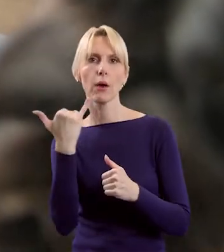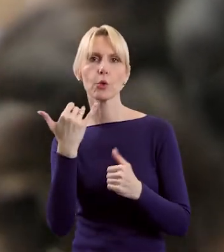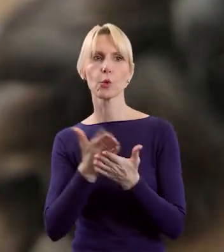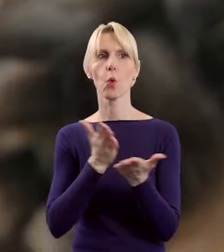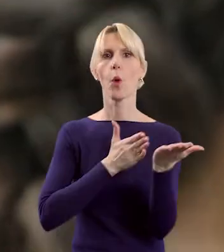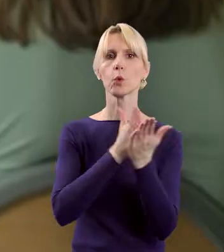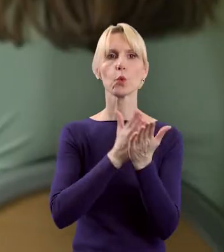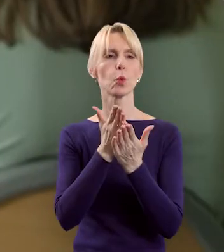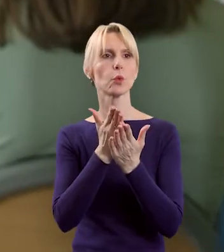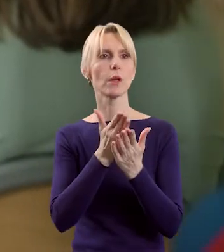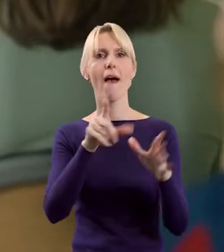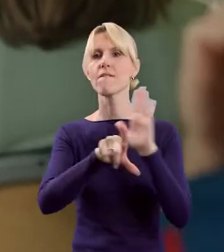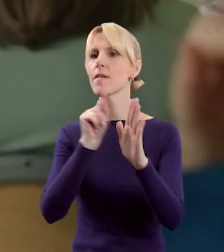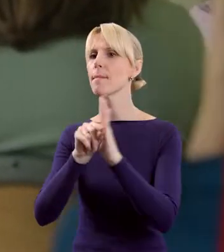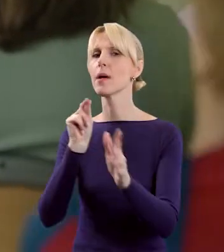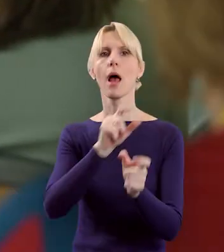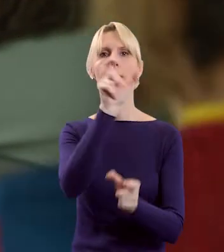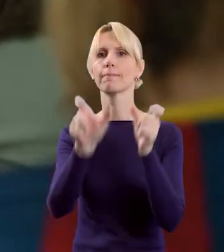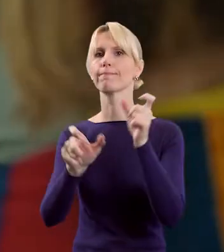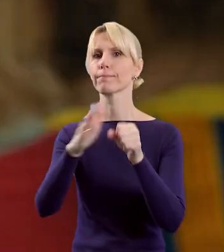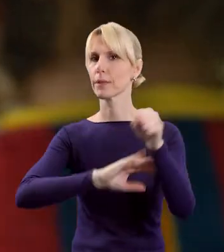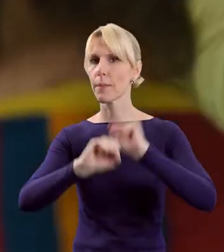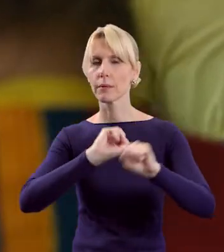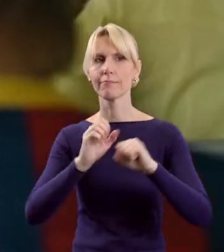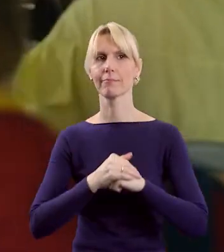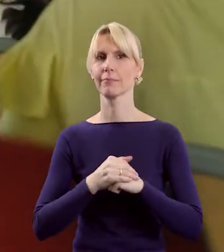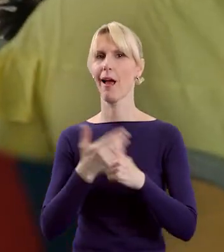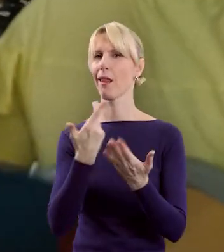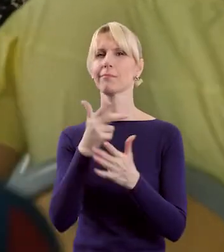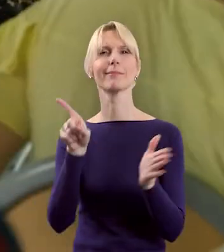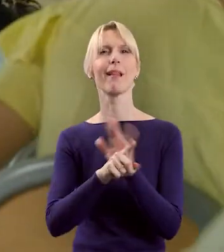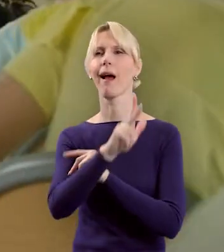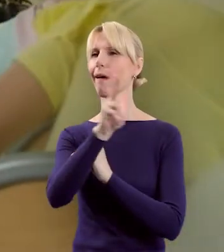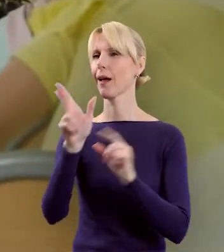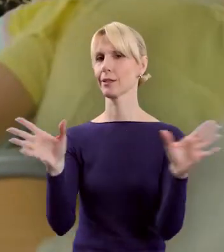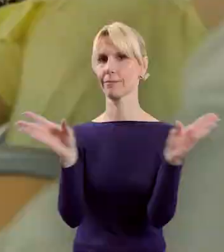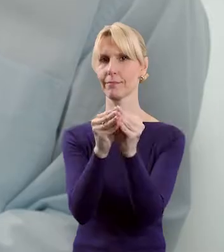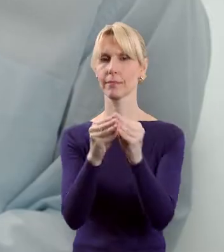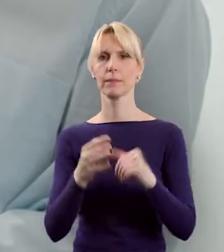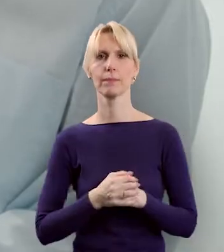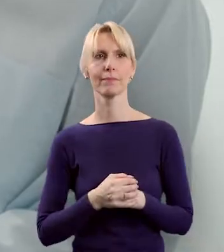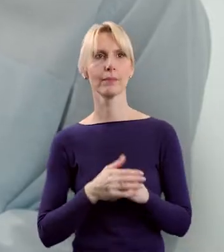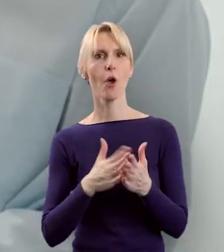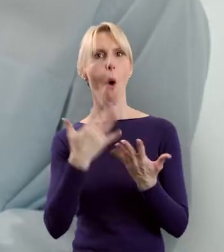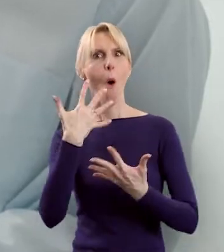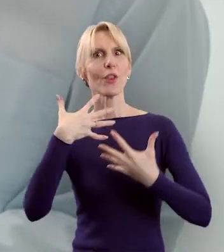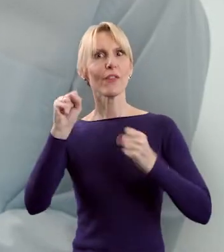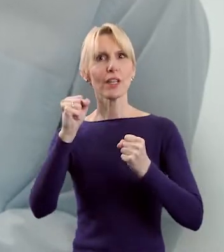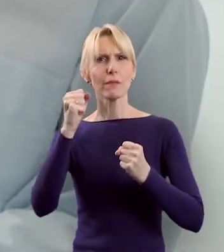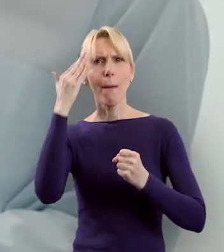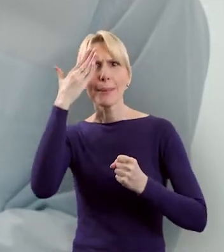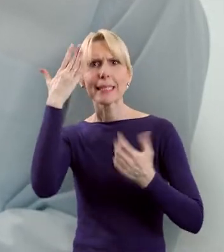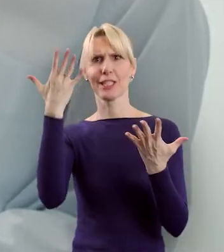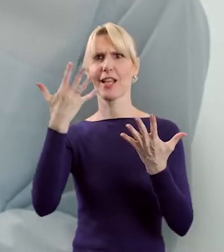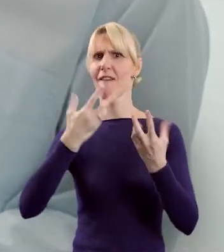tylko wybranym dzieciom, na przykład z niepełnosprawnościami, ale każdemu. Bardzo ważne jest bezpieczeństwo to psychiczne. Uczeń musi